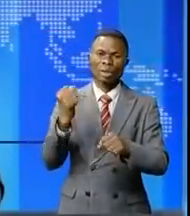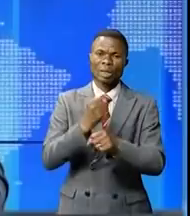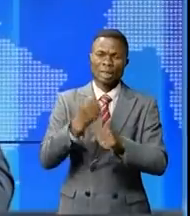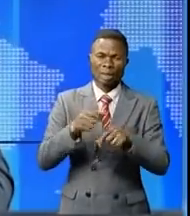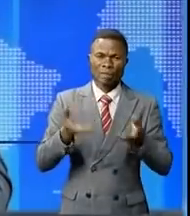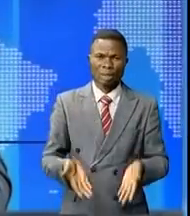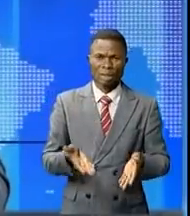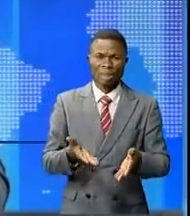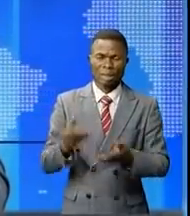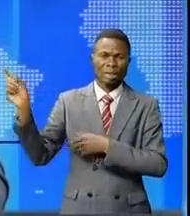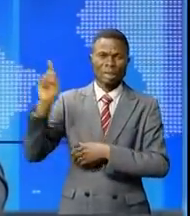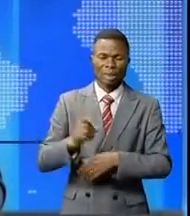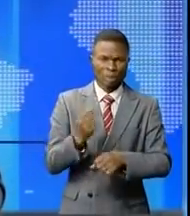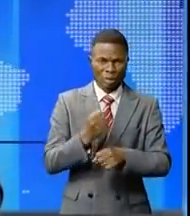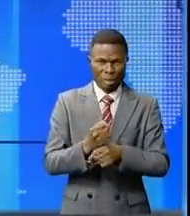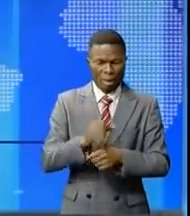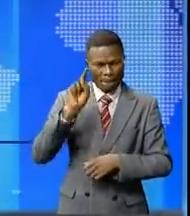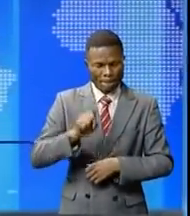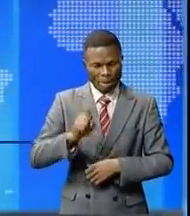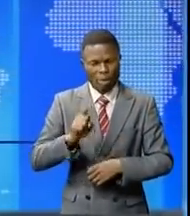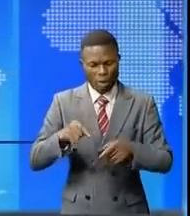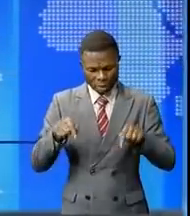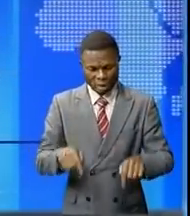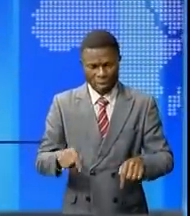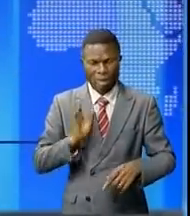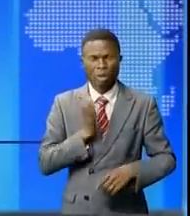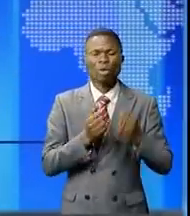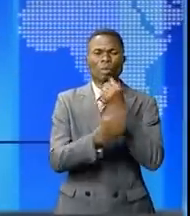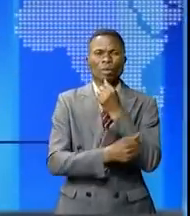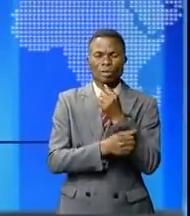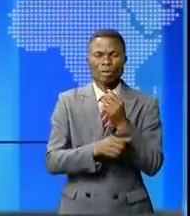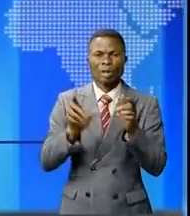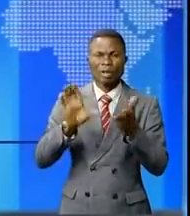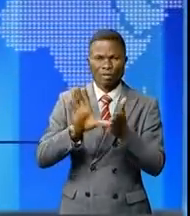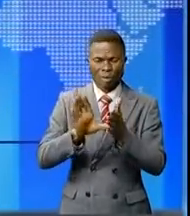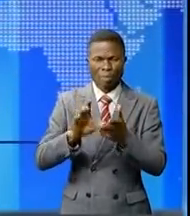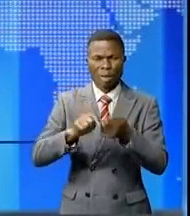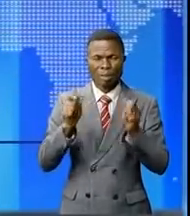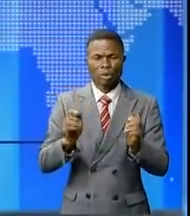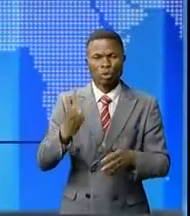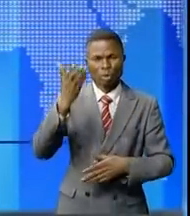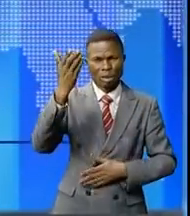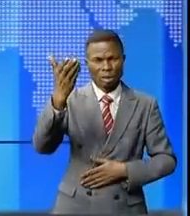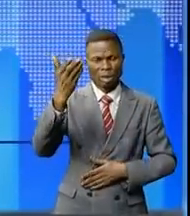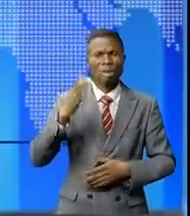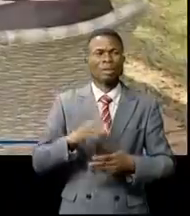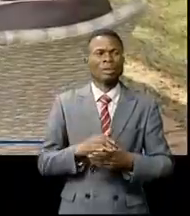aux investisseurs désireux d'investir dans notre pays reportage betty à malicounda